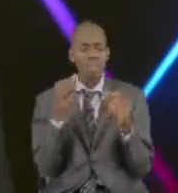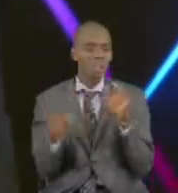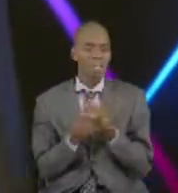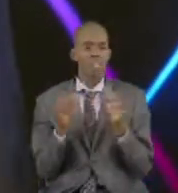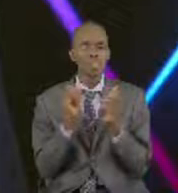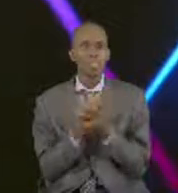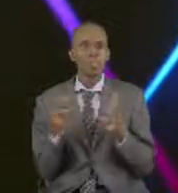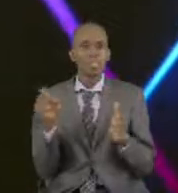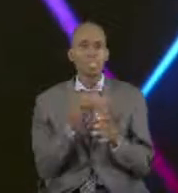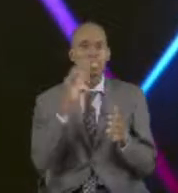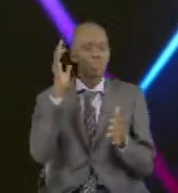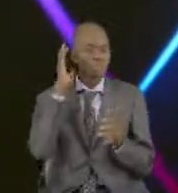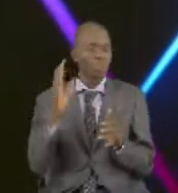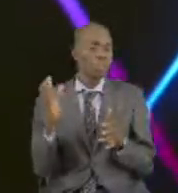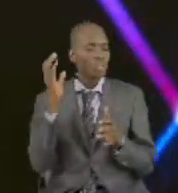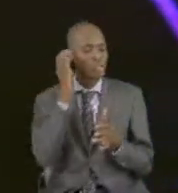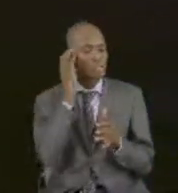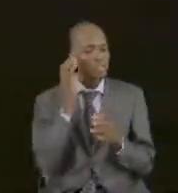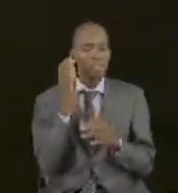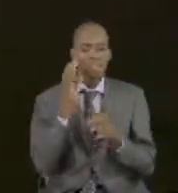ils entendront, si quelqu'un devient